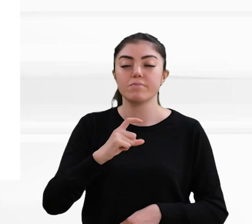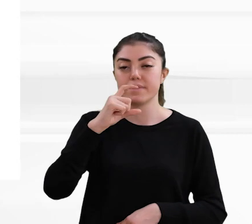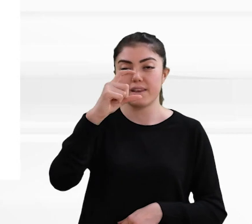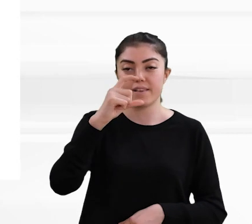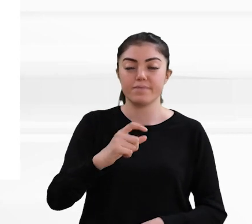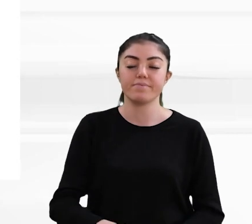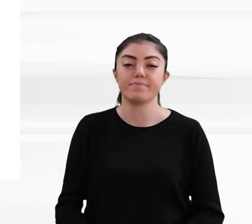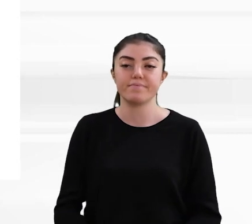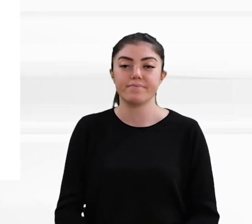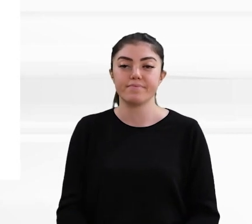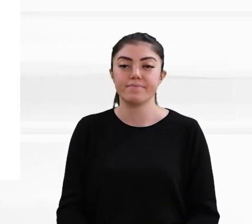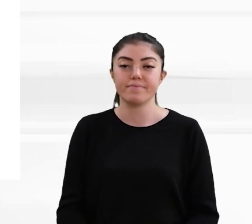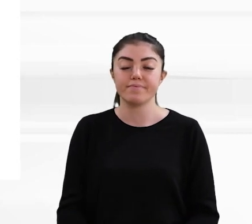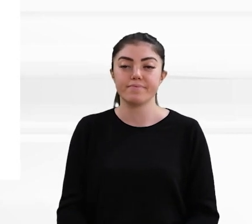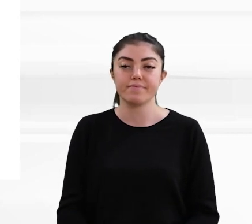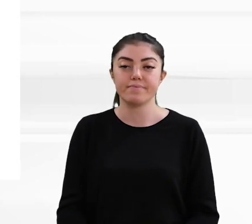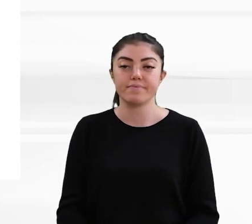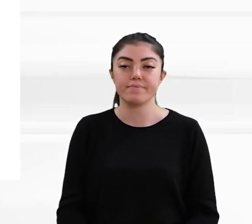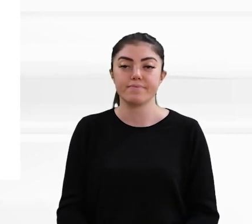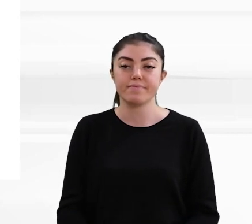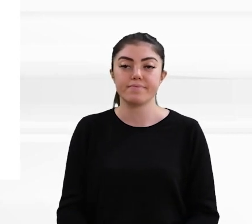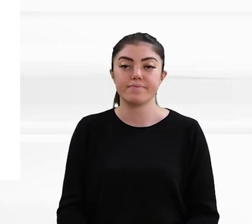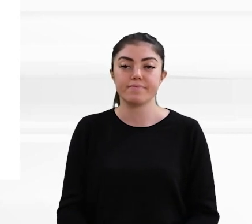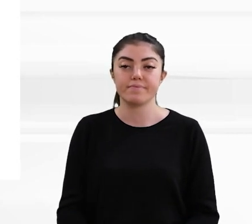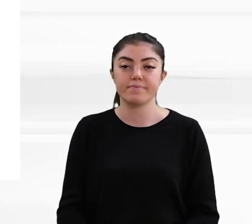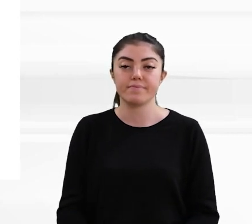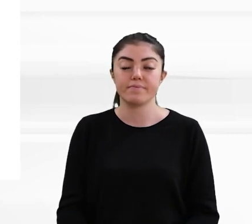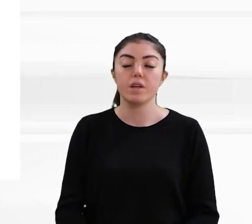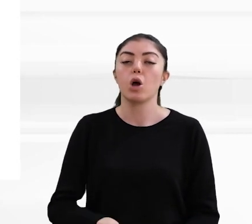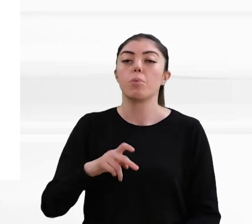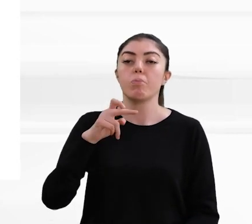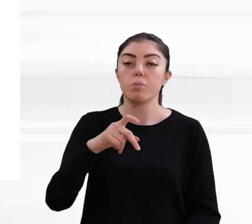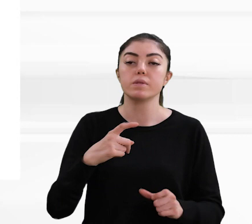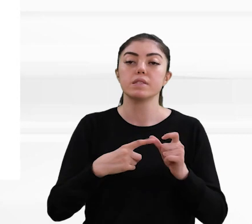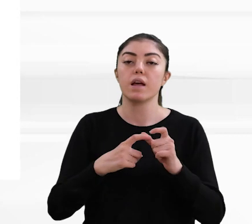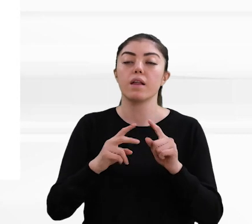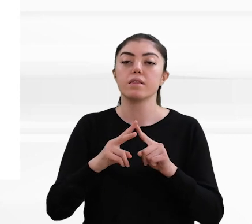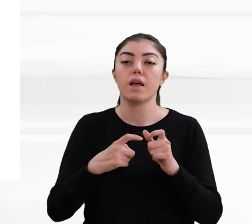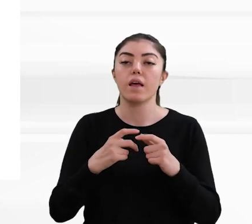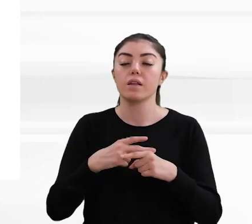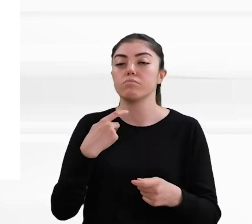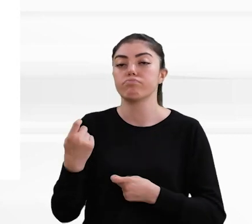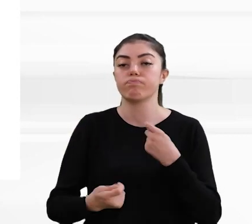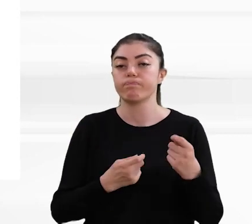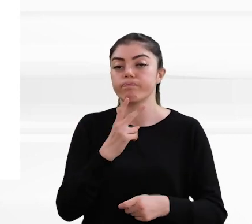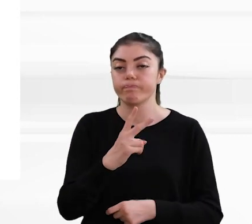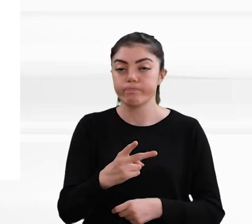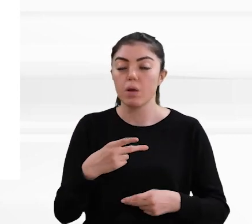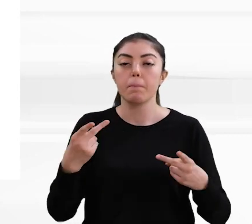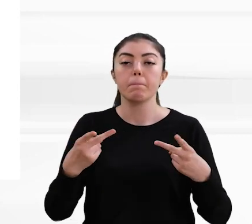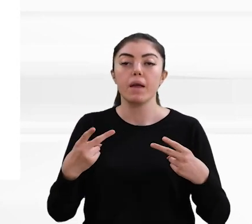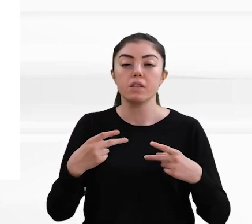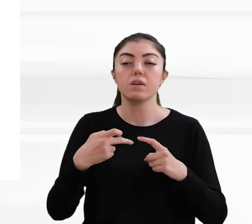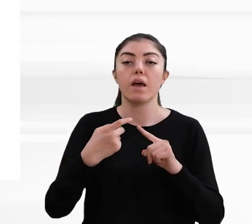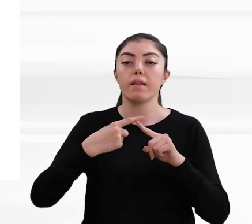seçenek 132 soru bir politik sentezinde işlev gören mesaj